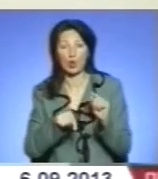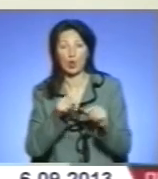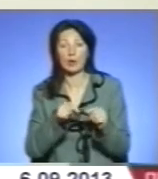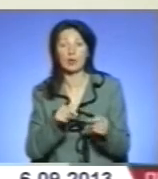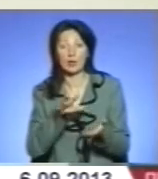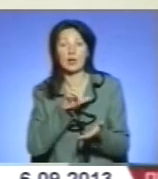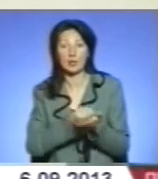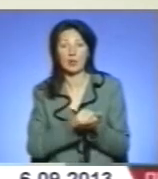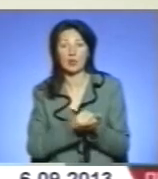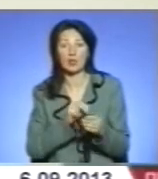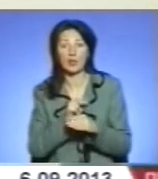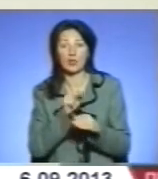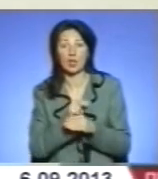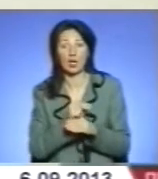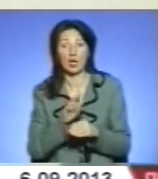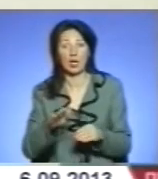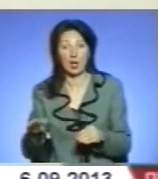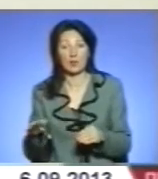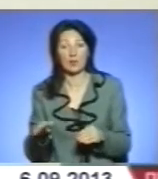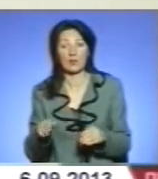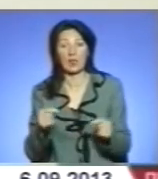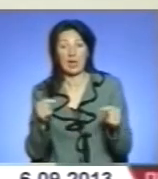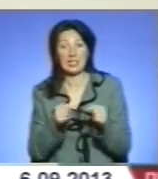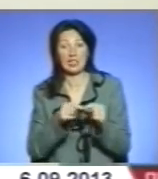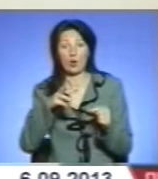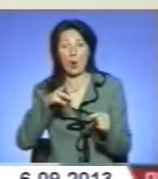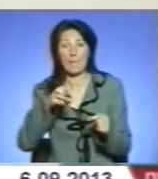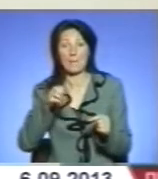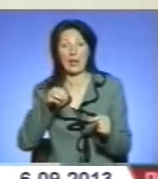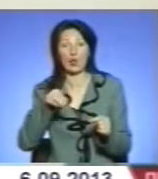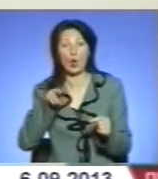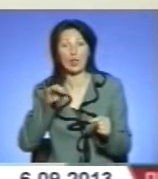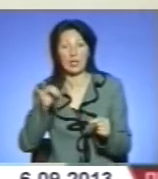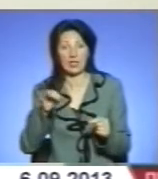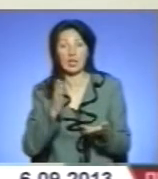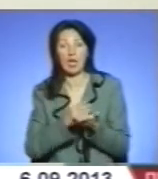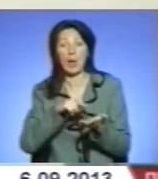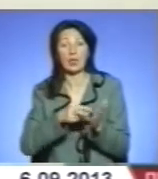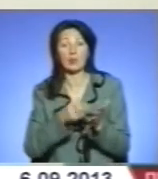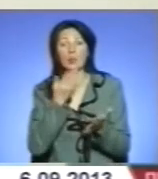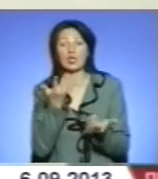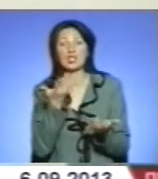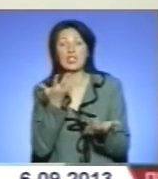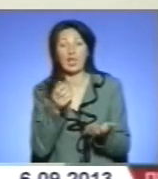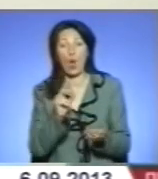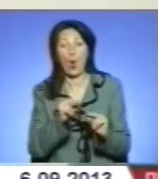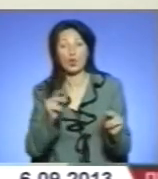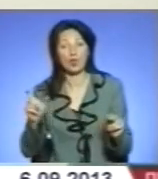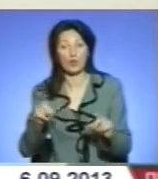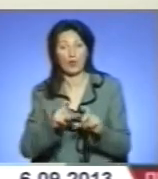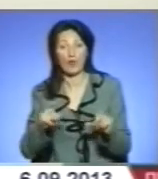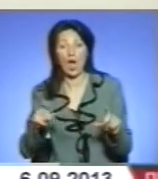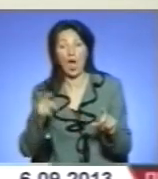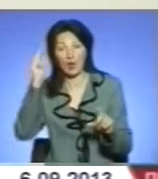займатися. Чітко методистам доводяться план, питають, скільки у вас учнів в школі, чи в районі, чи в